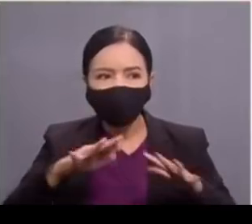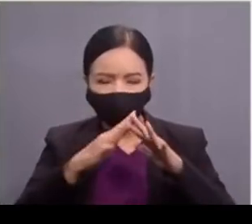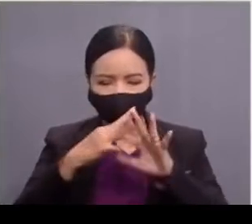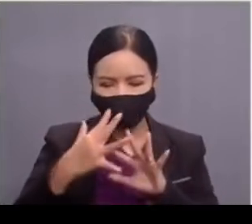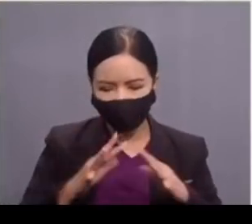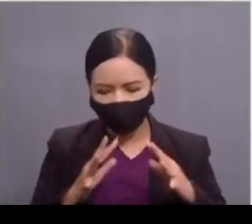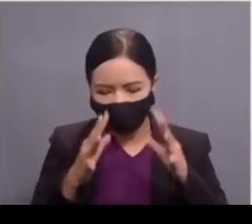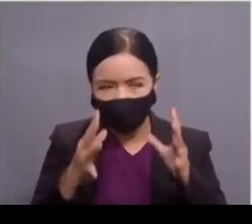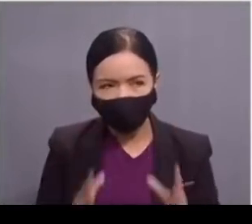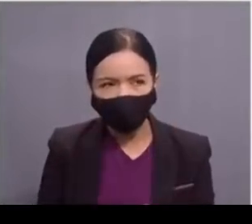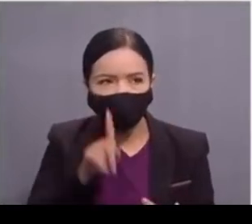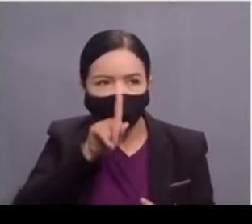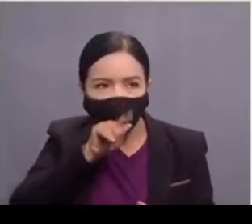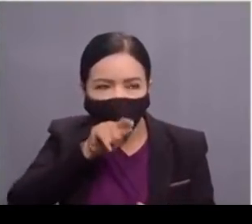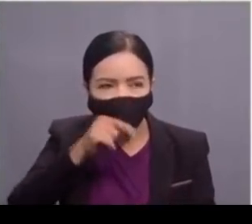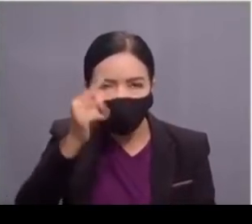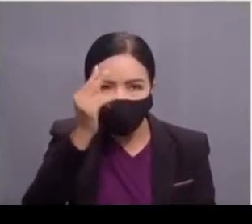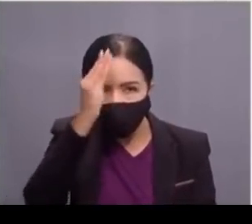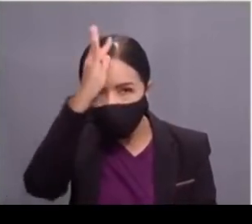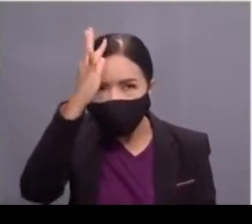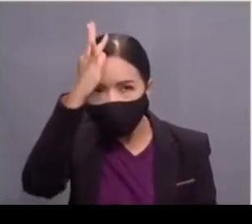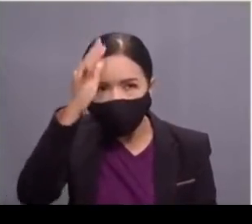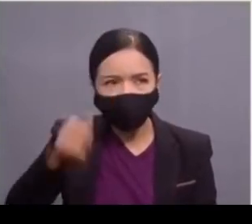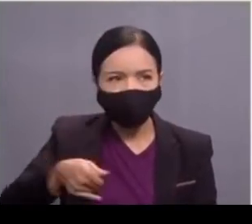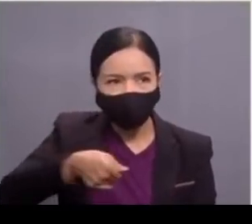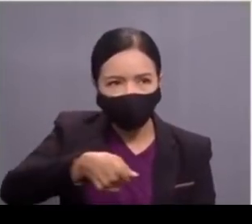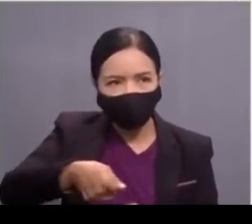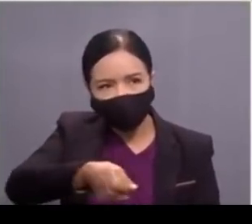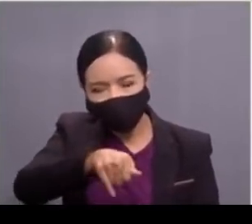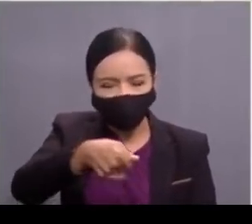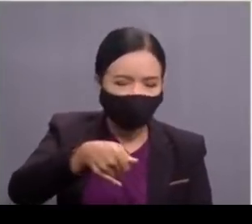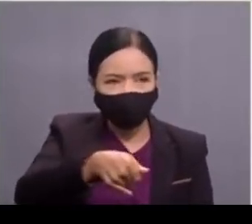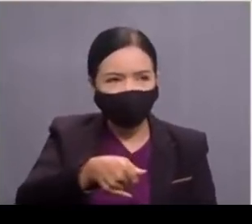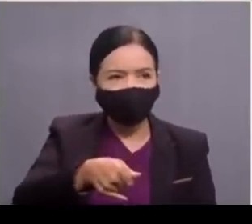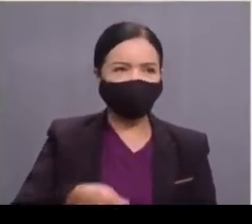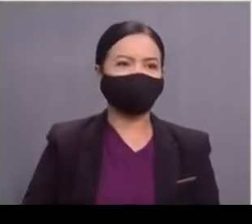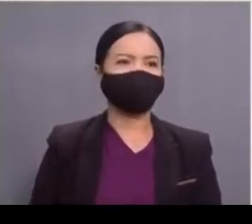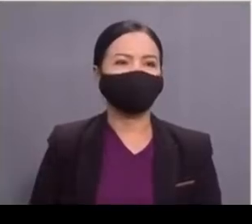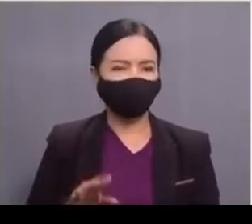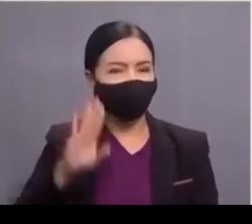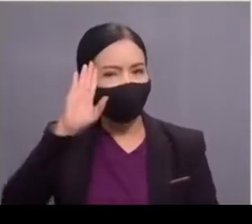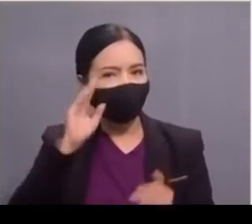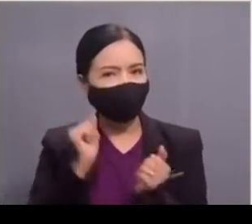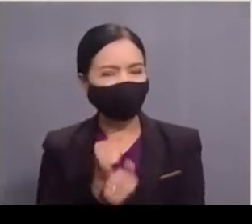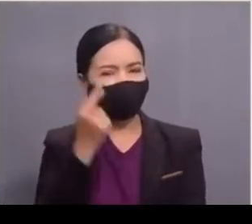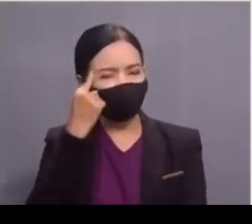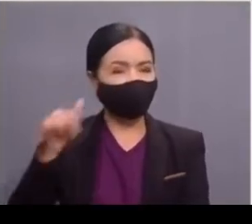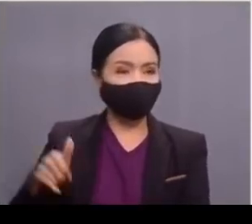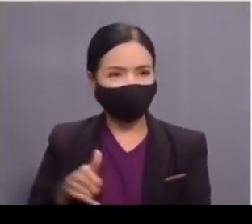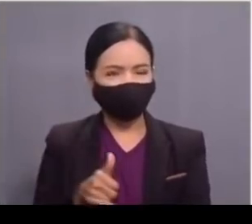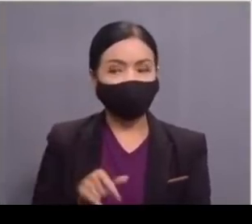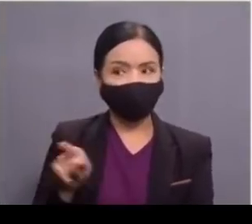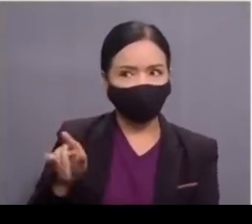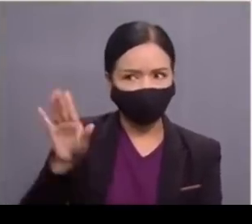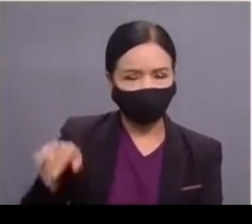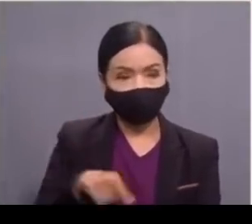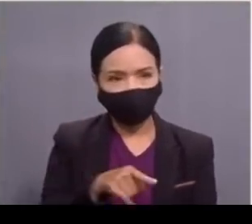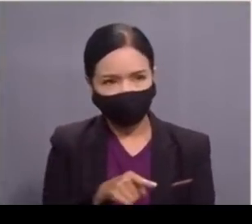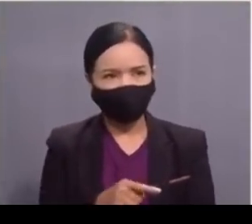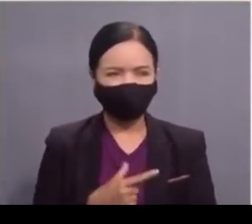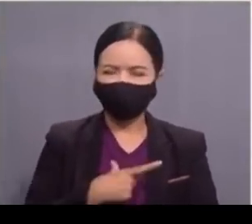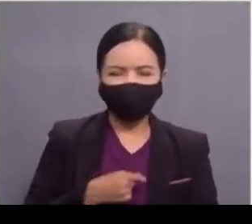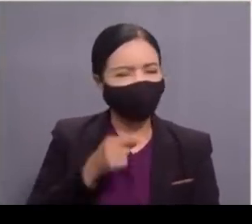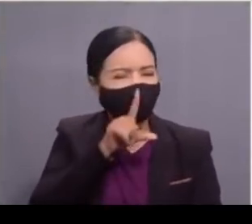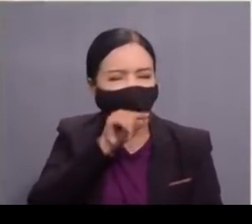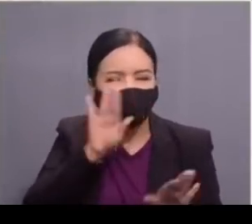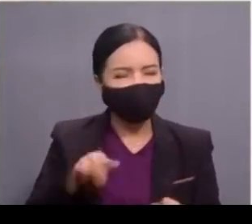กนี่แหละคนนี้แหละ เป็นคนเล่นนกกรงหัวจุก ตำรวจก็เลยตบตาว่าให้สายตำรวจเป็นนักเล่นน